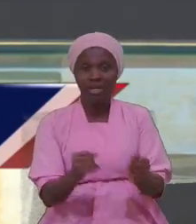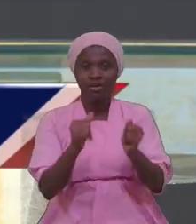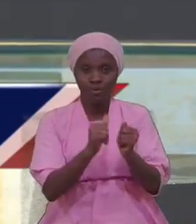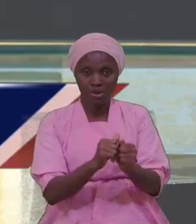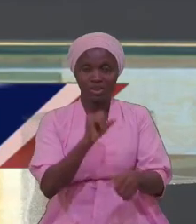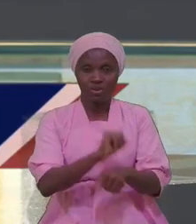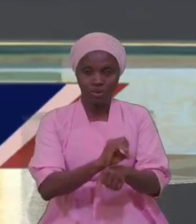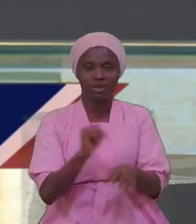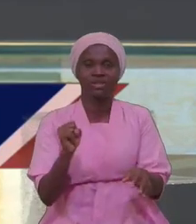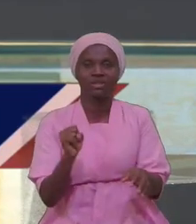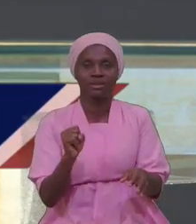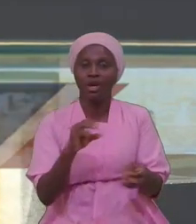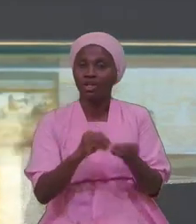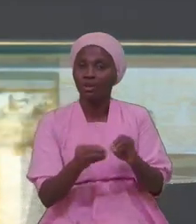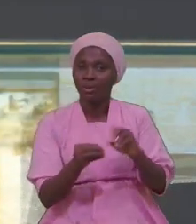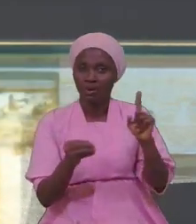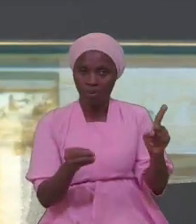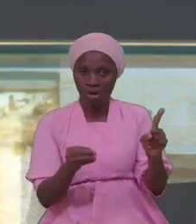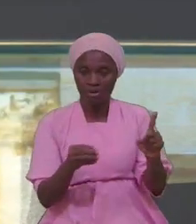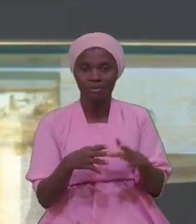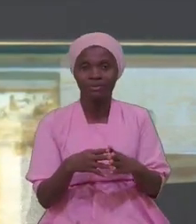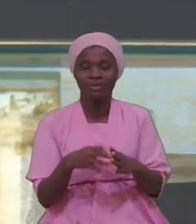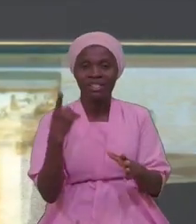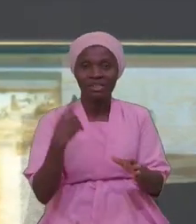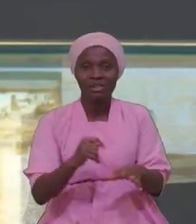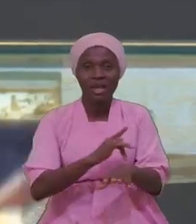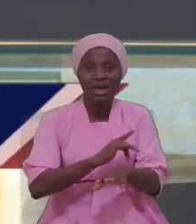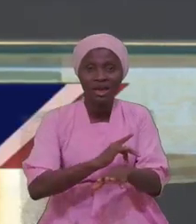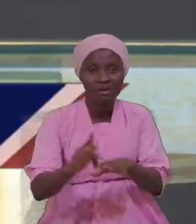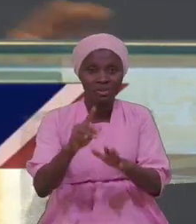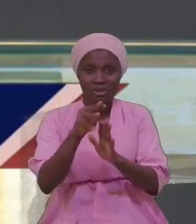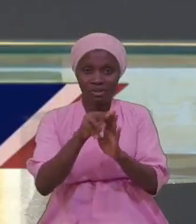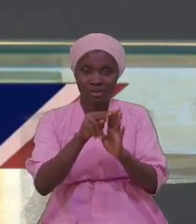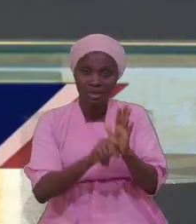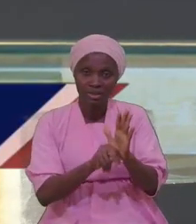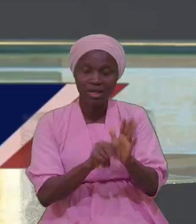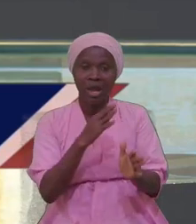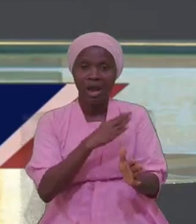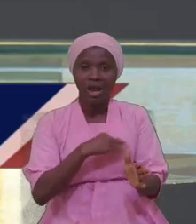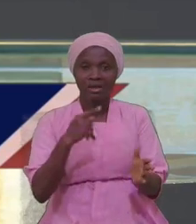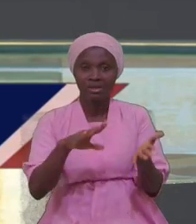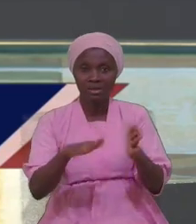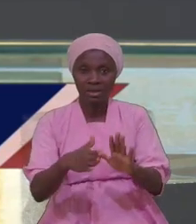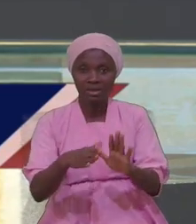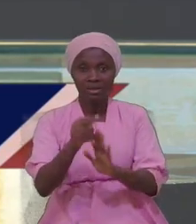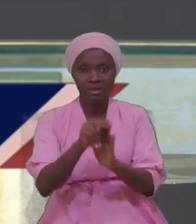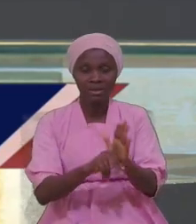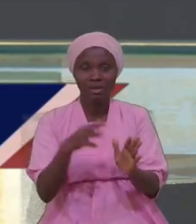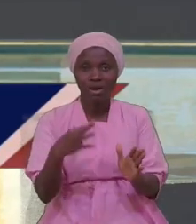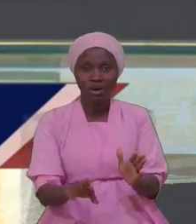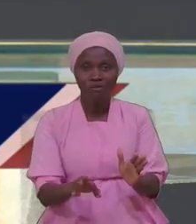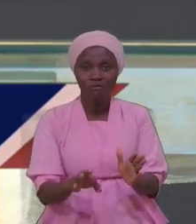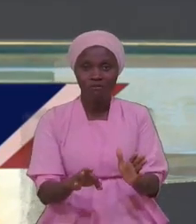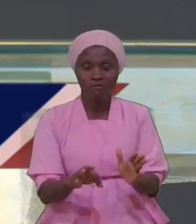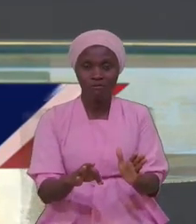avec les œuvres. Premier point, le vide et la mort de la foi